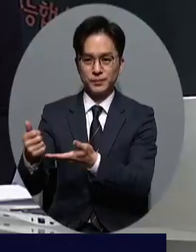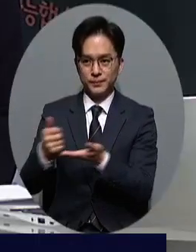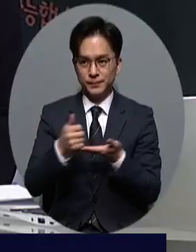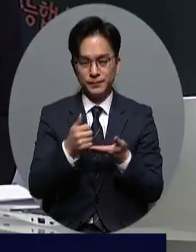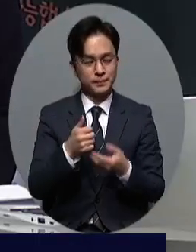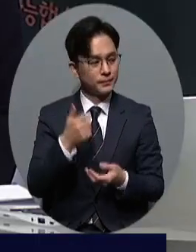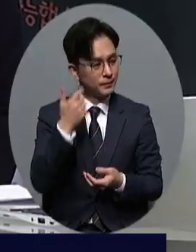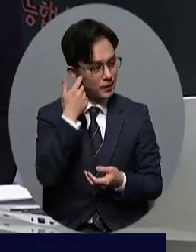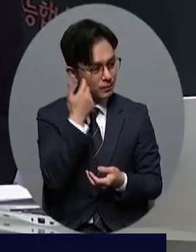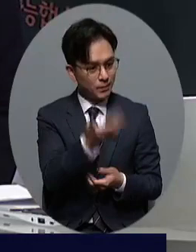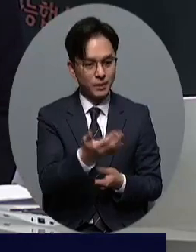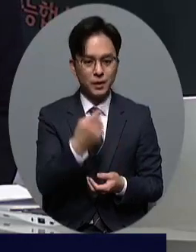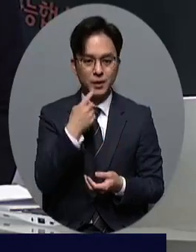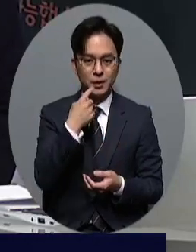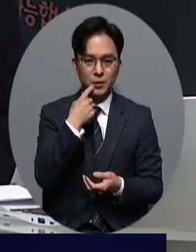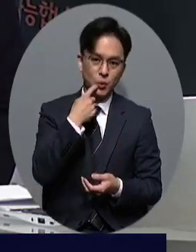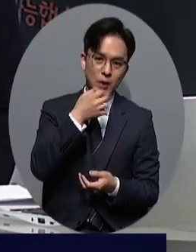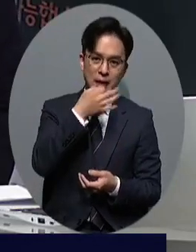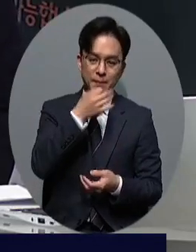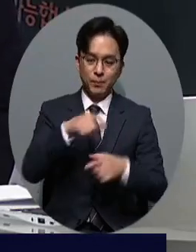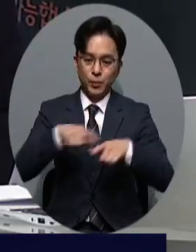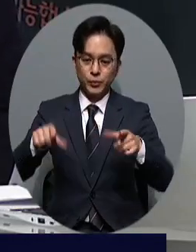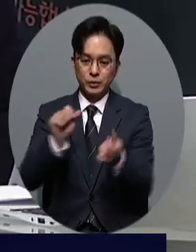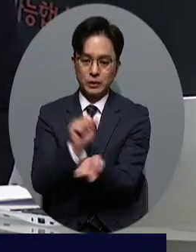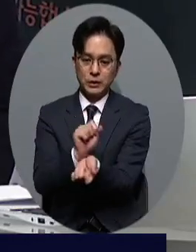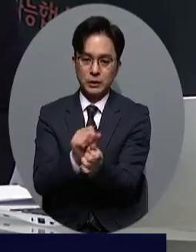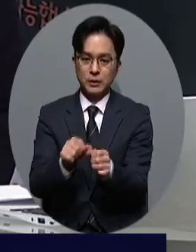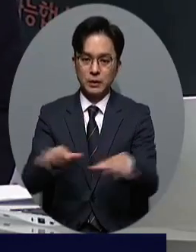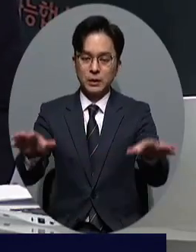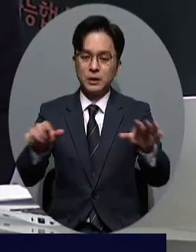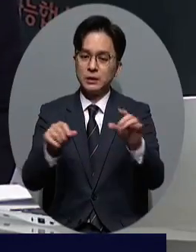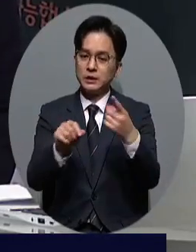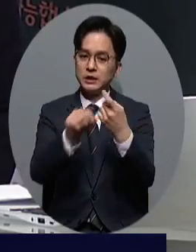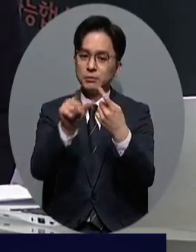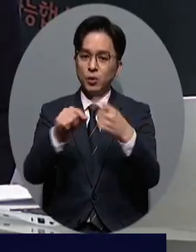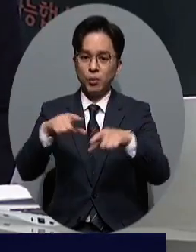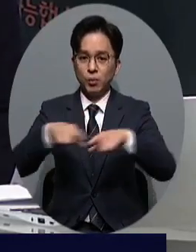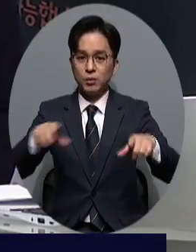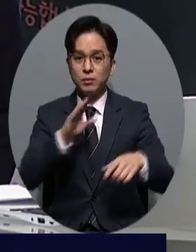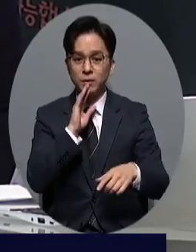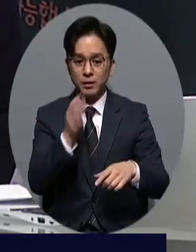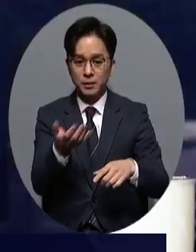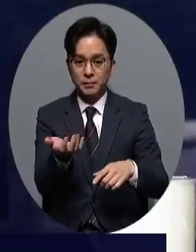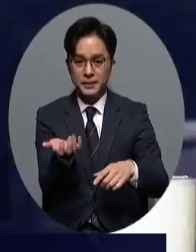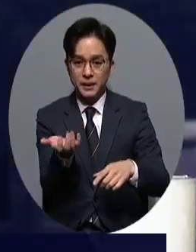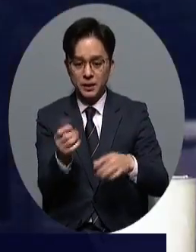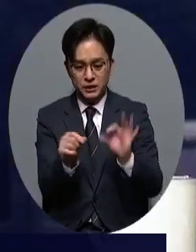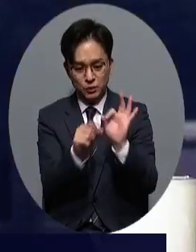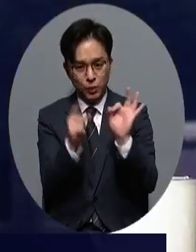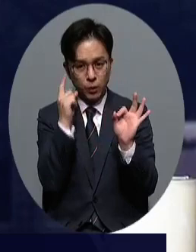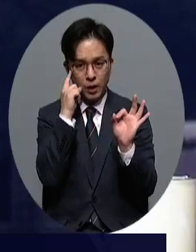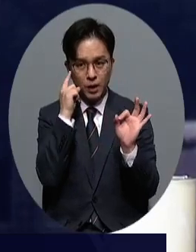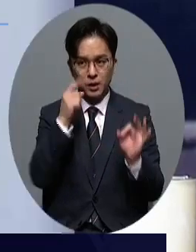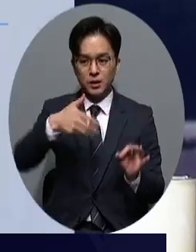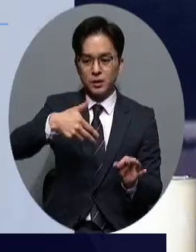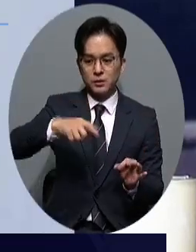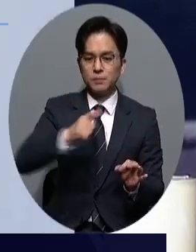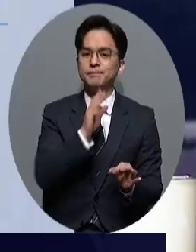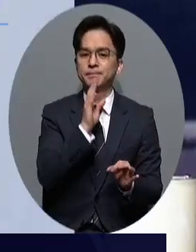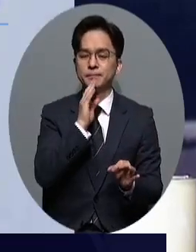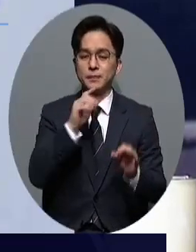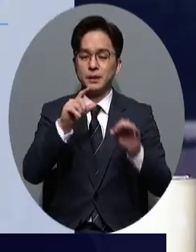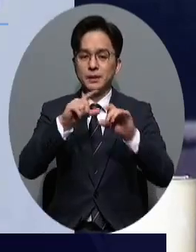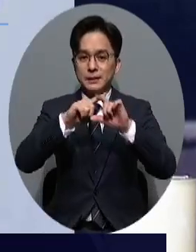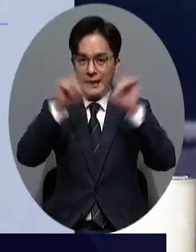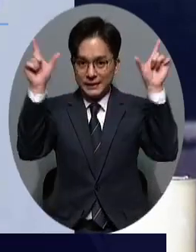통해서 보여드렸는데 보통 이제 독감 같은 경우는 11월쯤 돼야지 유행하는 거 아닙니까? 네, 기본적으로 이제 환절기 때 되면 차고 건조한